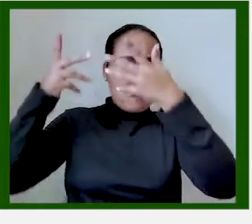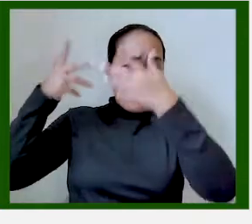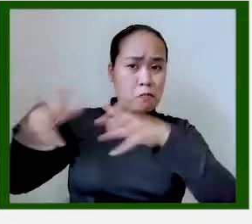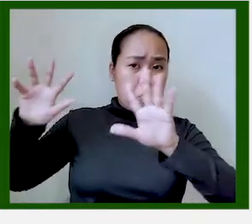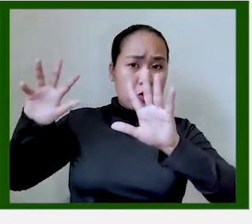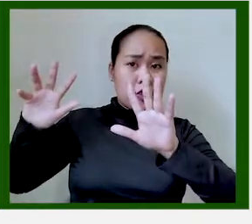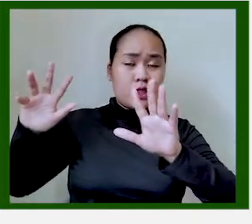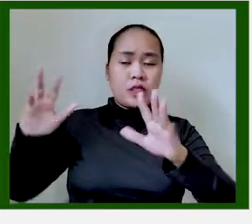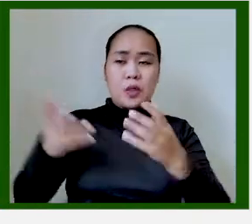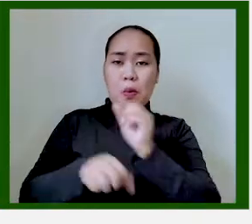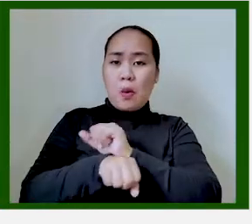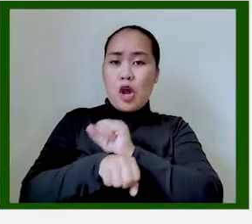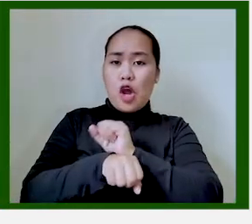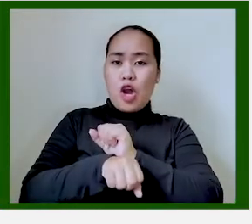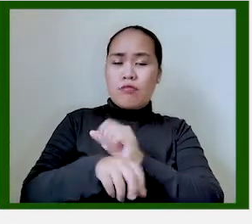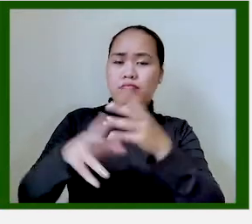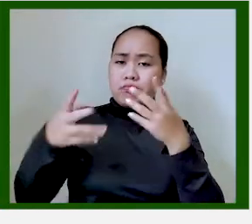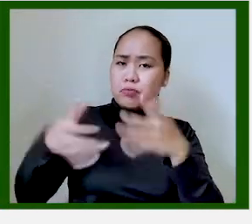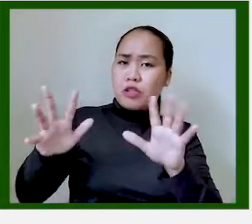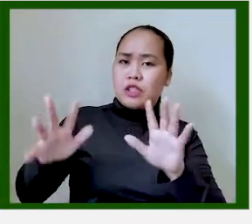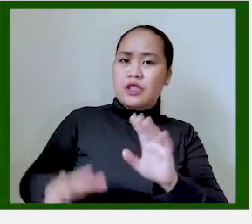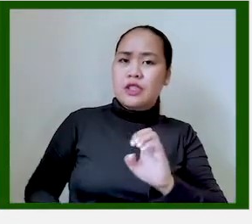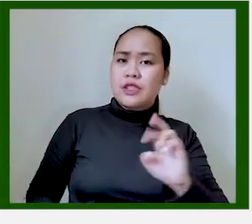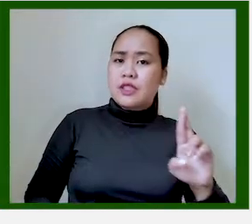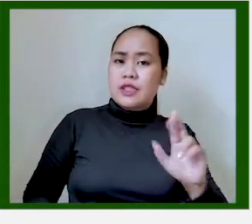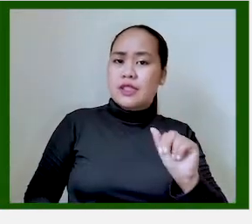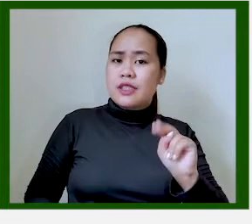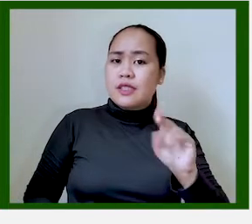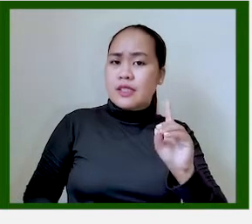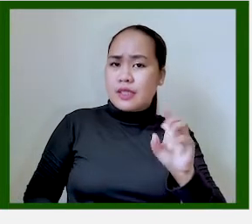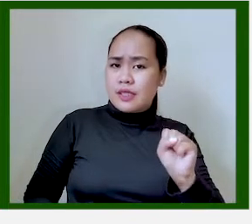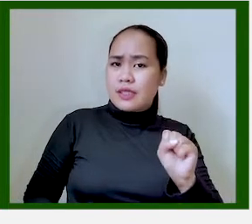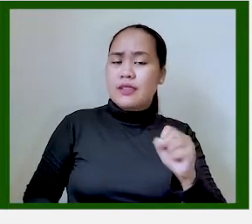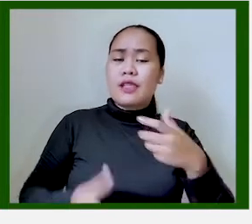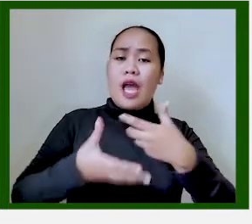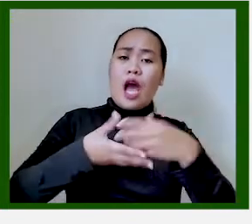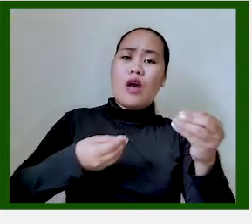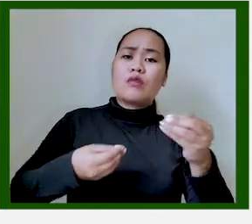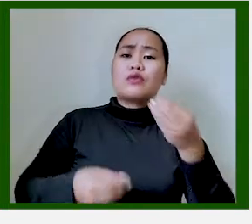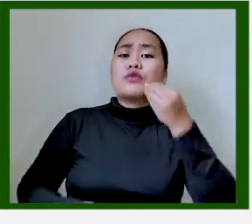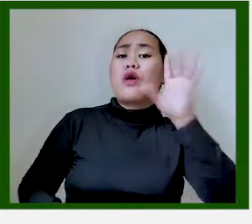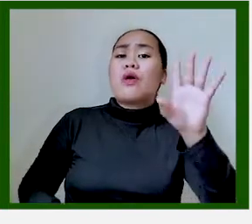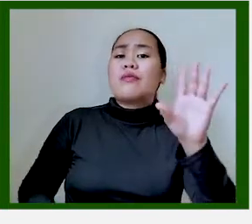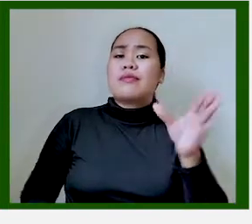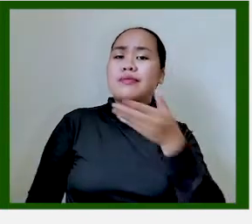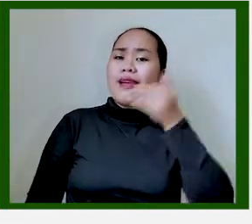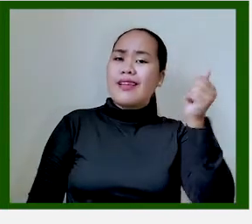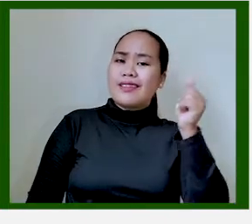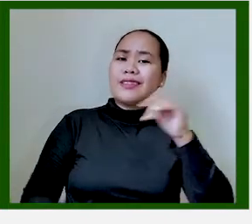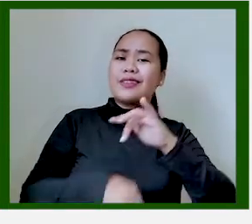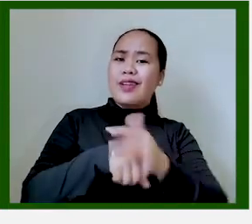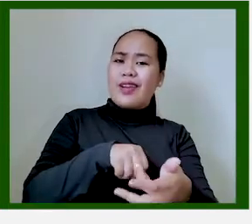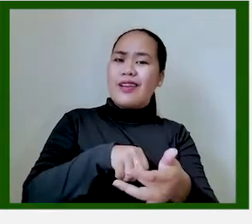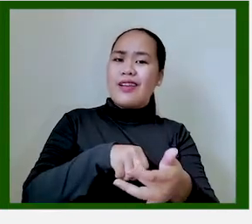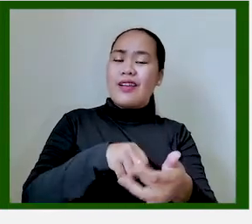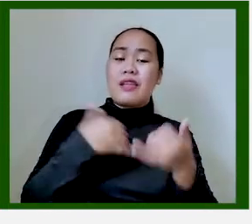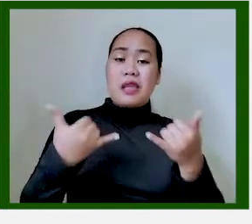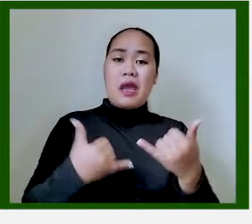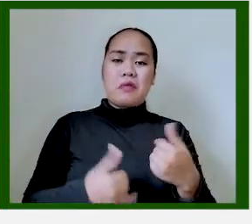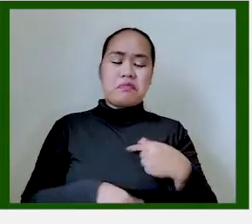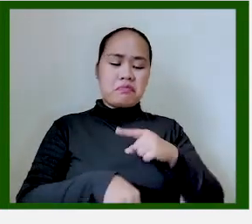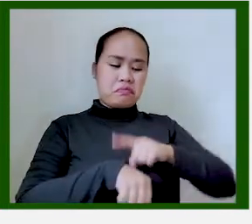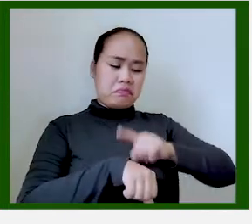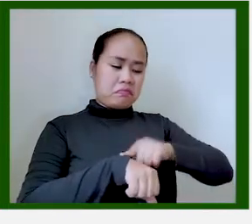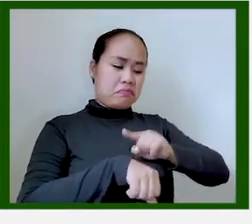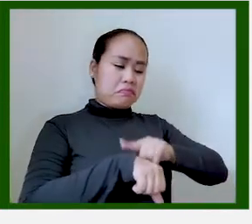agad, 'di ba? Wala ka ng excuse to go out na kunwari 7 o'clock. Hindi na kasi magka-curfew na.